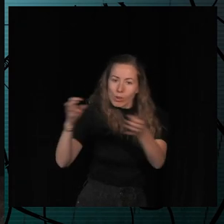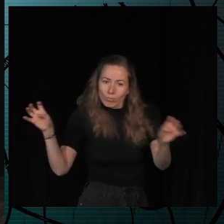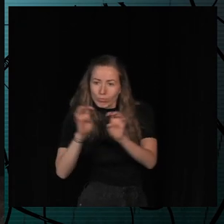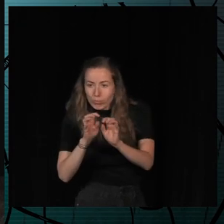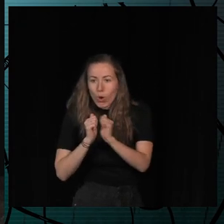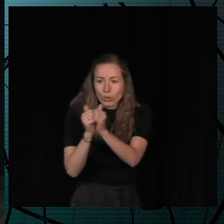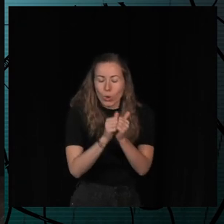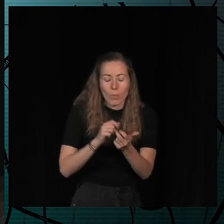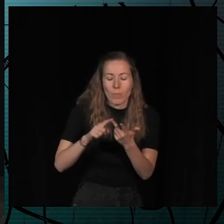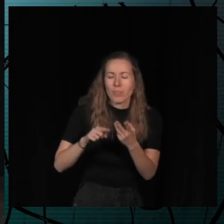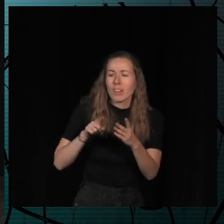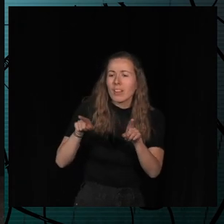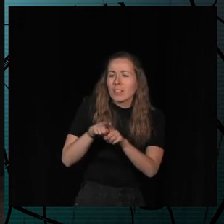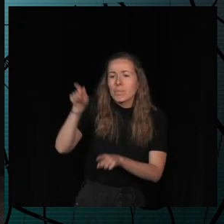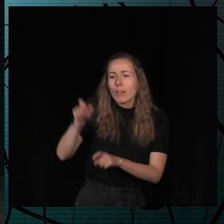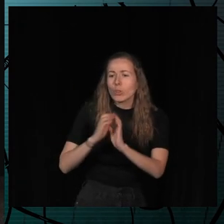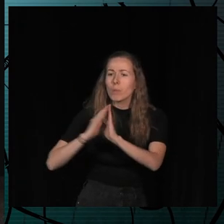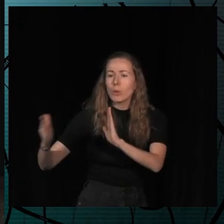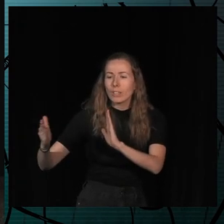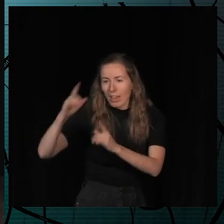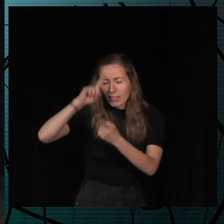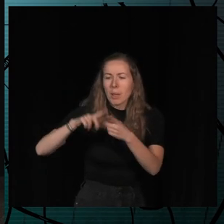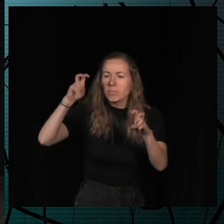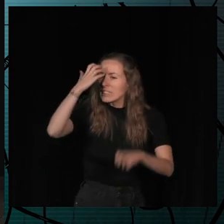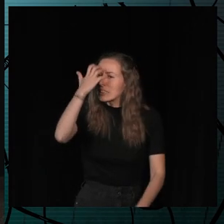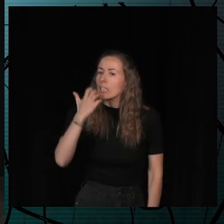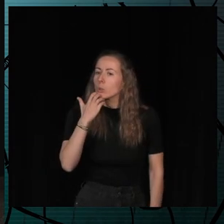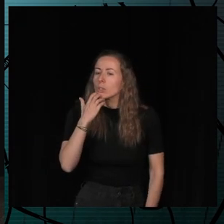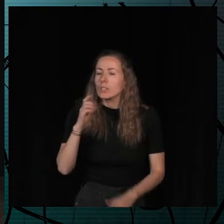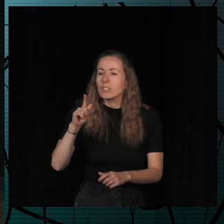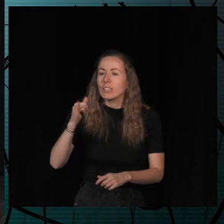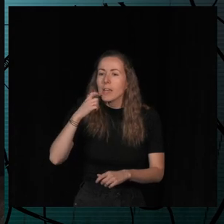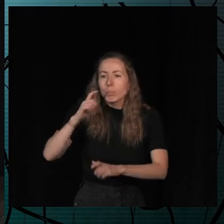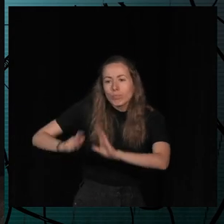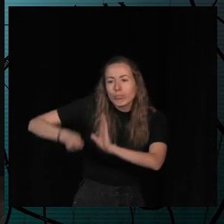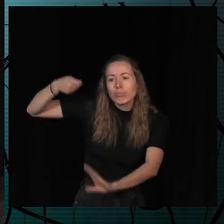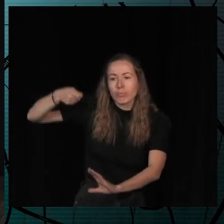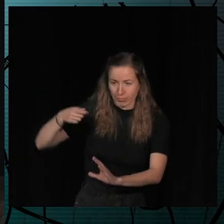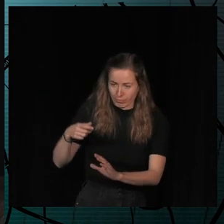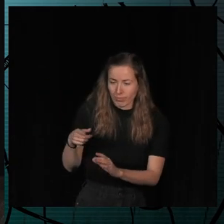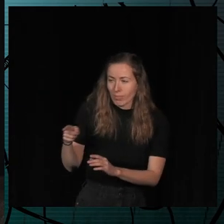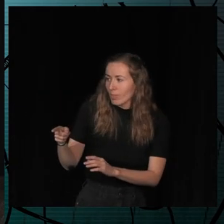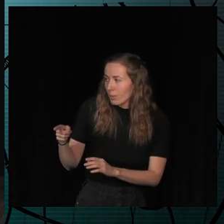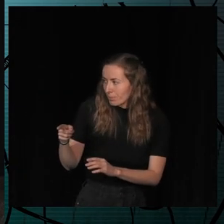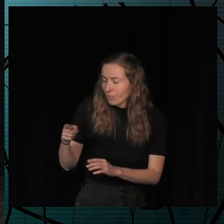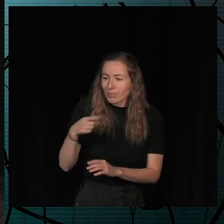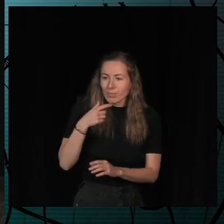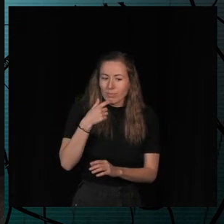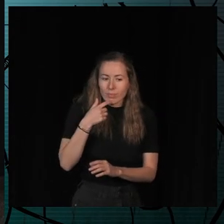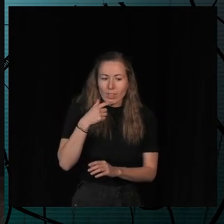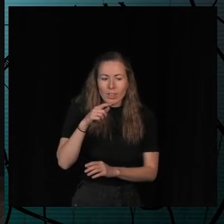les Sirius game aussi une remarque d'un ludocaire parce que du coup on dit aussi ludoeker pour les collègues qui gèent les jeux de société et les